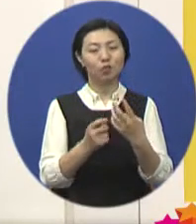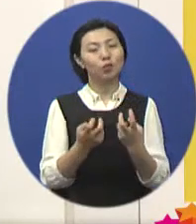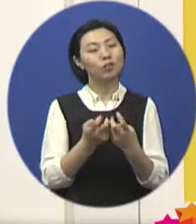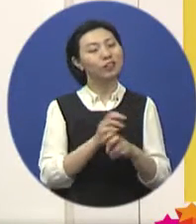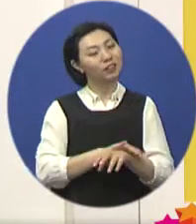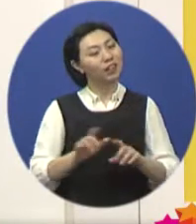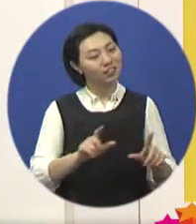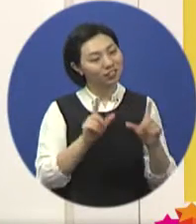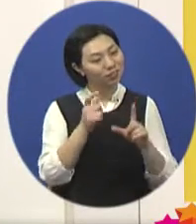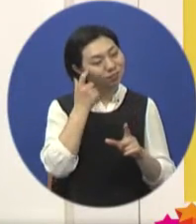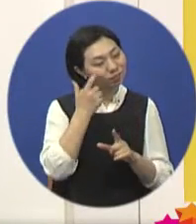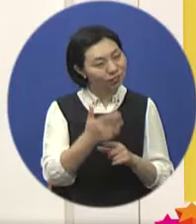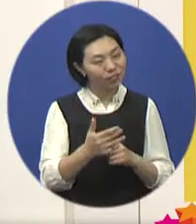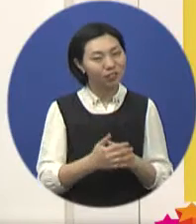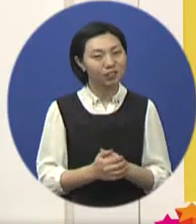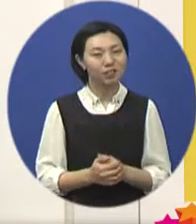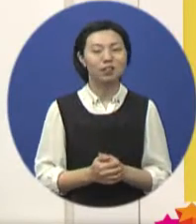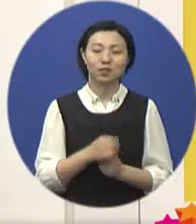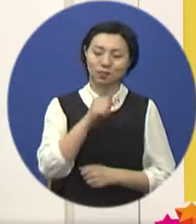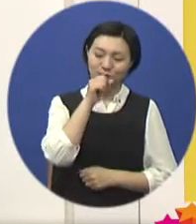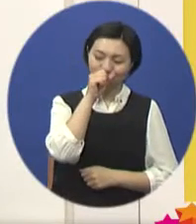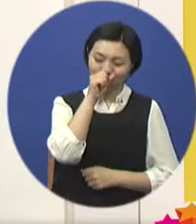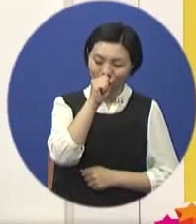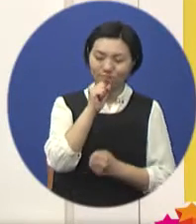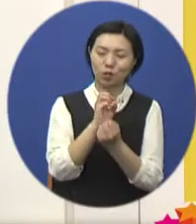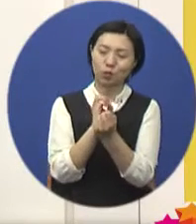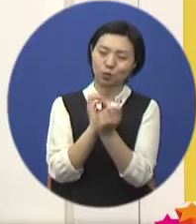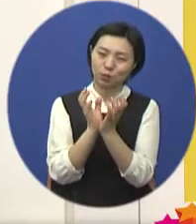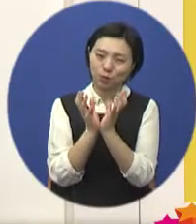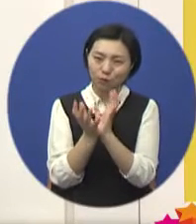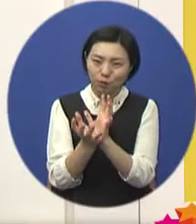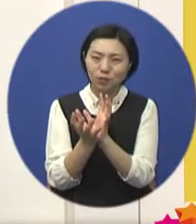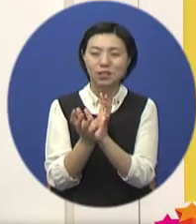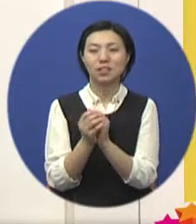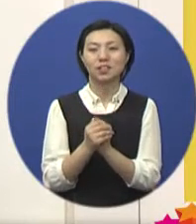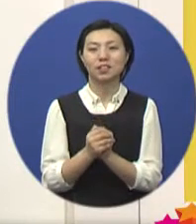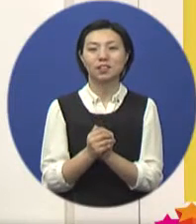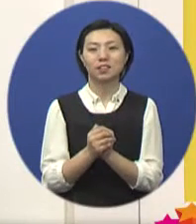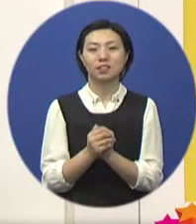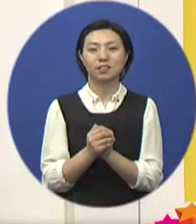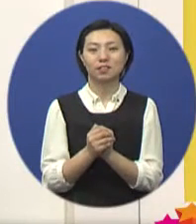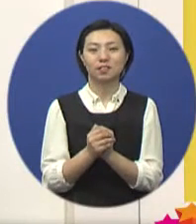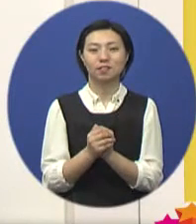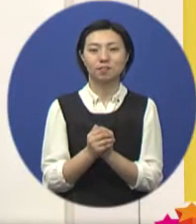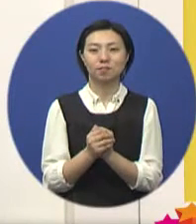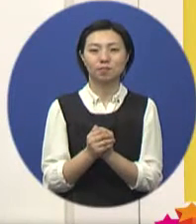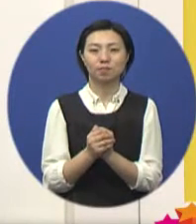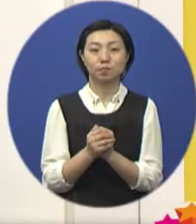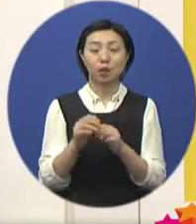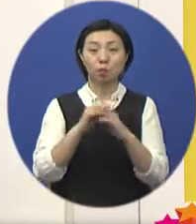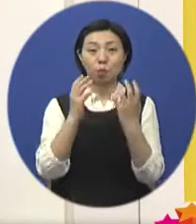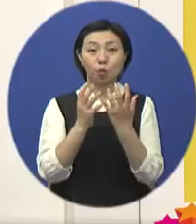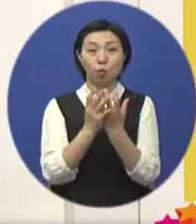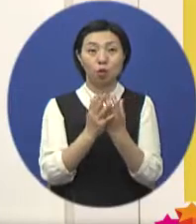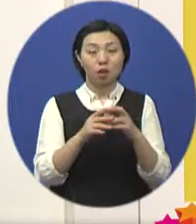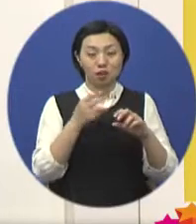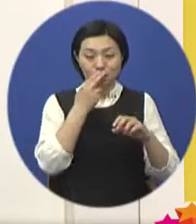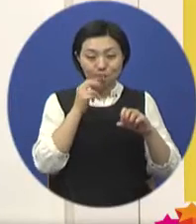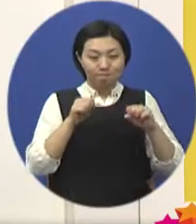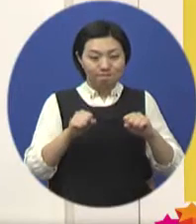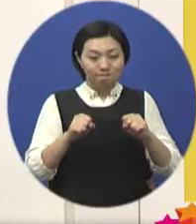어떻게 지내셨어요? 좋지요. 꽃도 피고 네. 뭐 뭐든 생물들